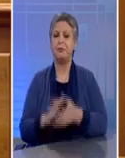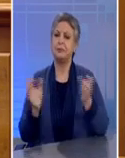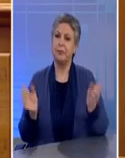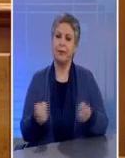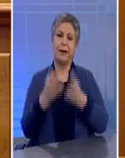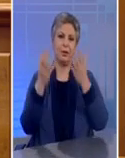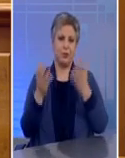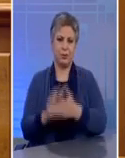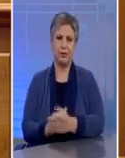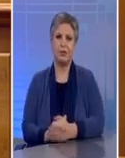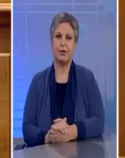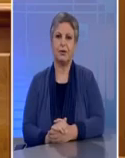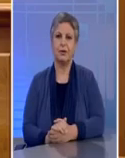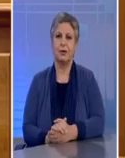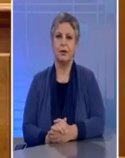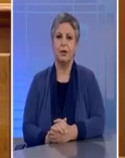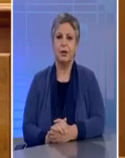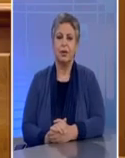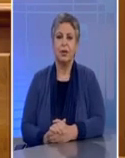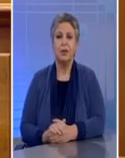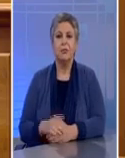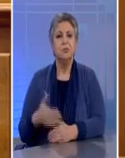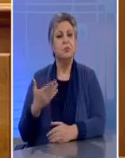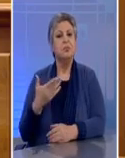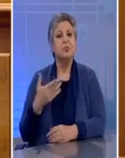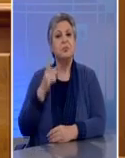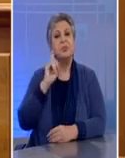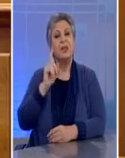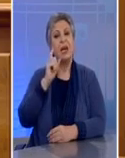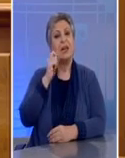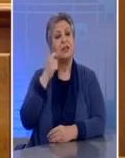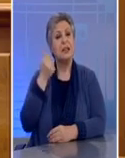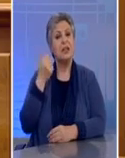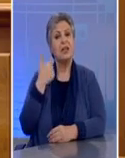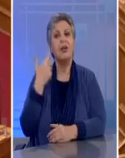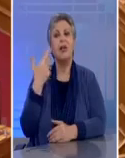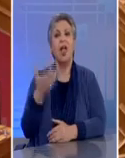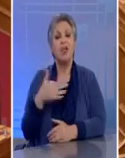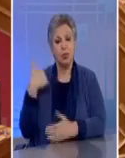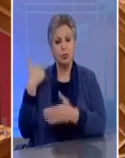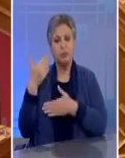κυρίες και κύριοι, θα παρακολουθήσατε ότι ο κύριος Καμένος ήθελε